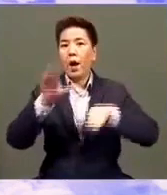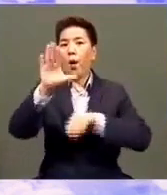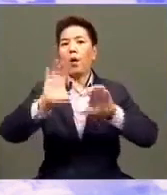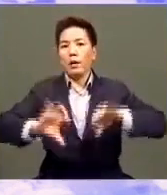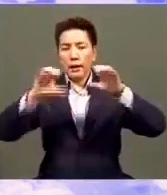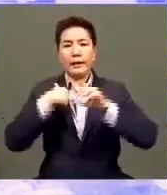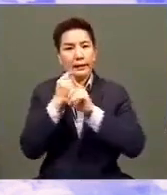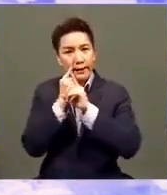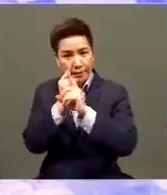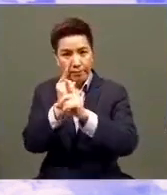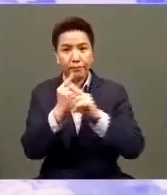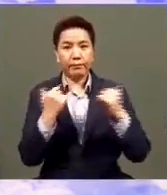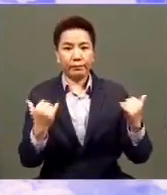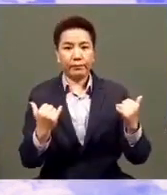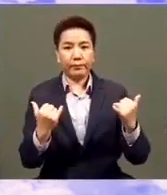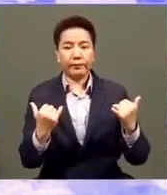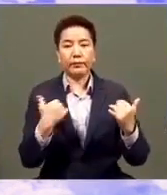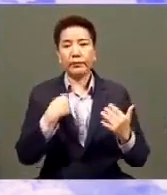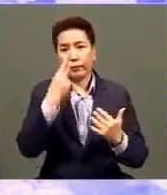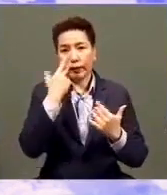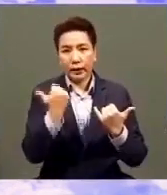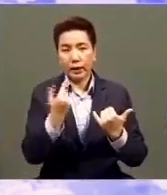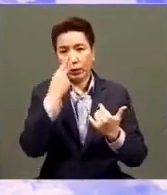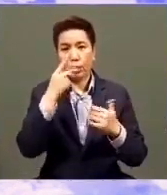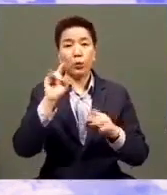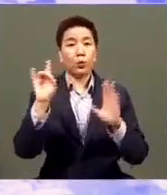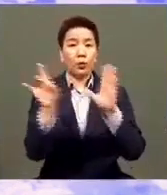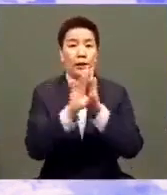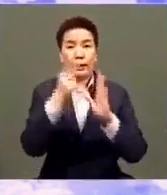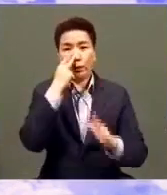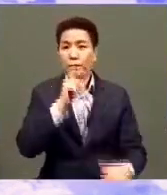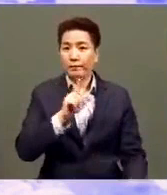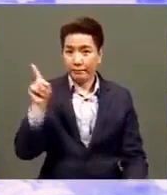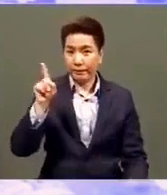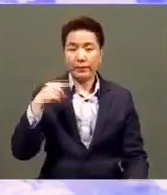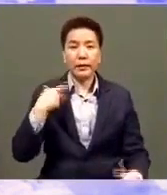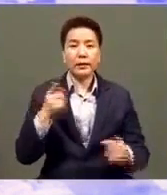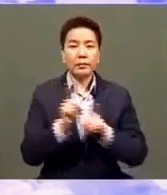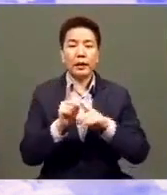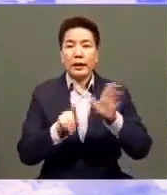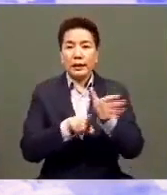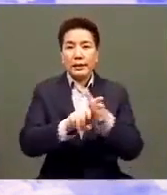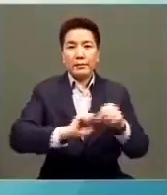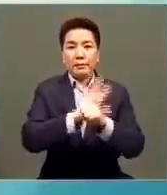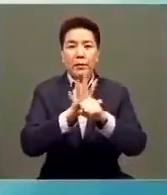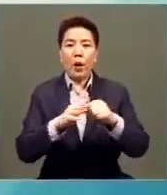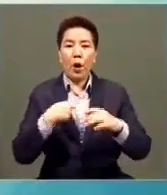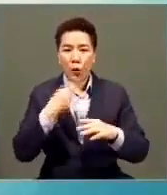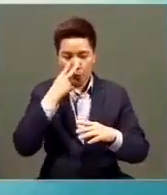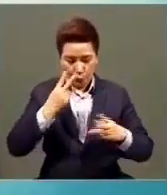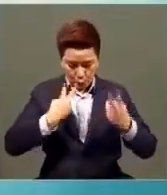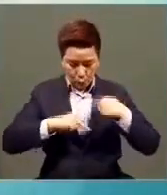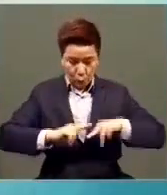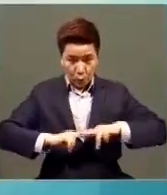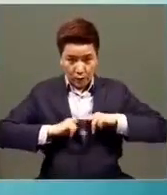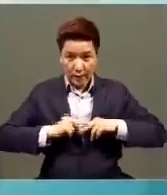ฐอย่างเข้มข้นค่ะอ่ะเรามาปิดท้ายกันด้วยสไลด์สุดท้ายนะคะก็ยังต้องช่วยกันสู้โควิดนะคะดูแลตัวเองดีที่สุ